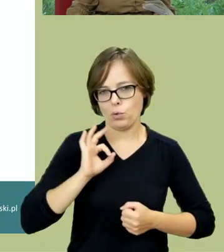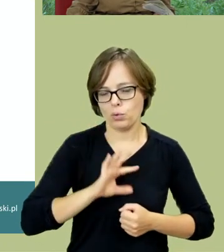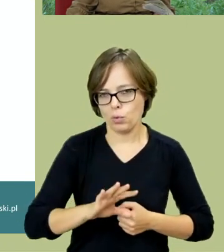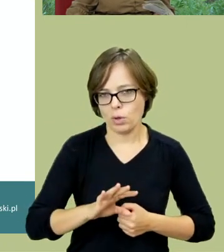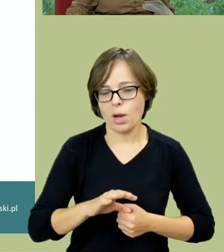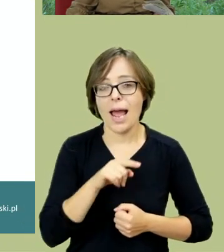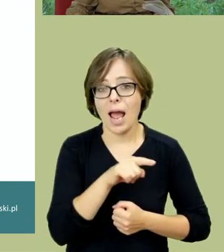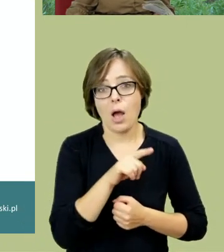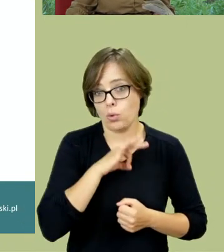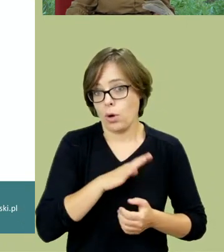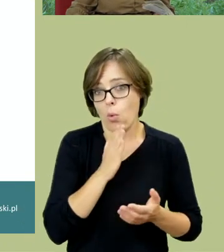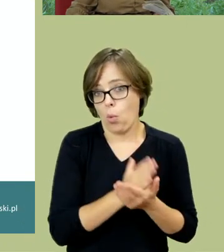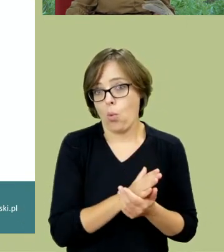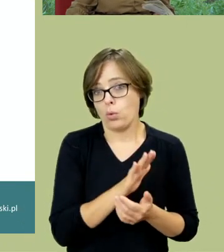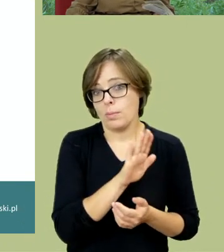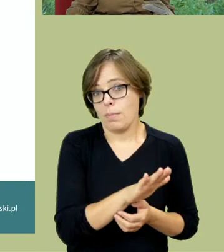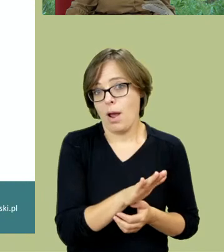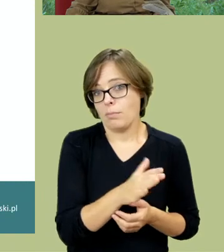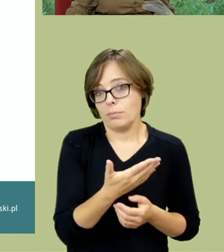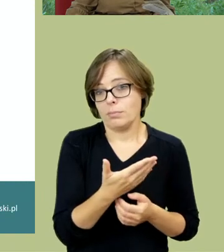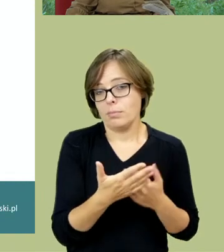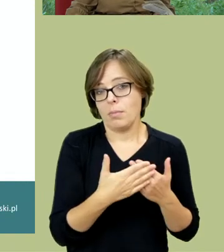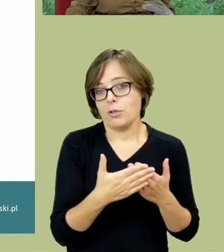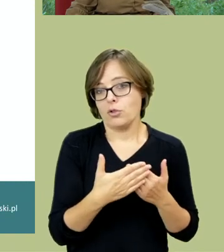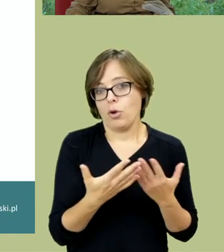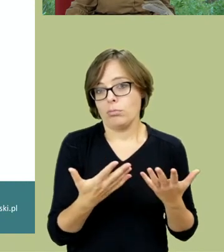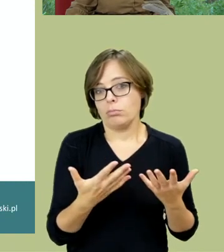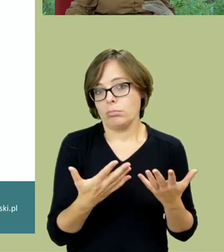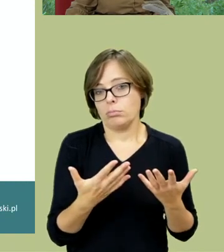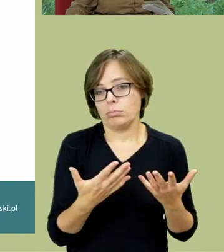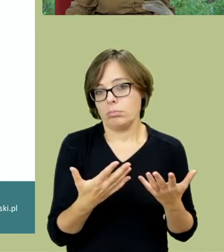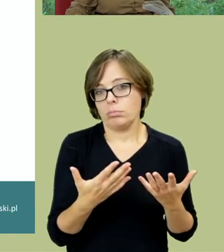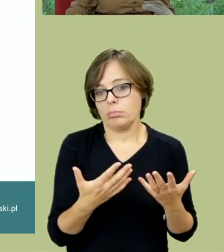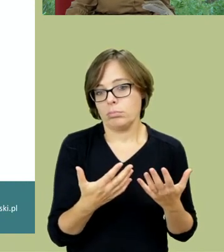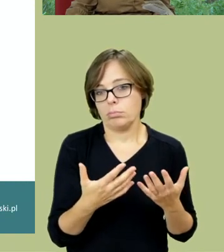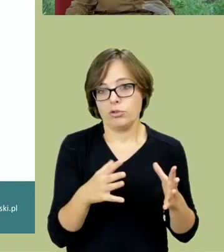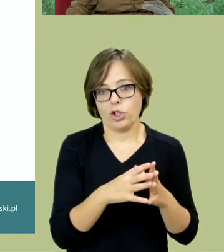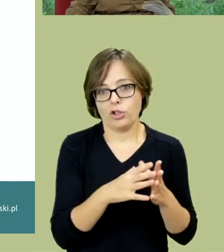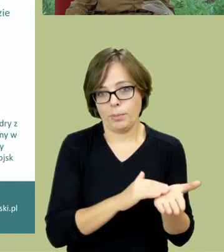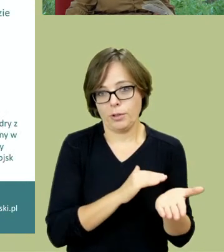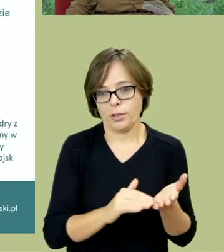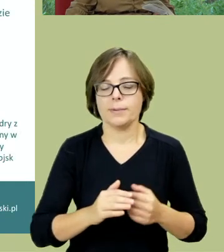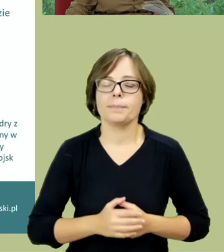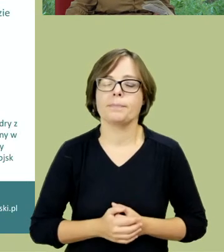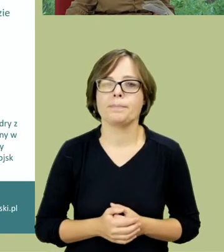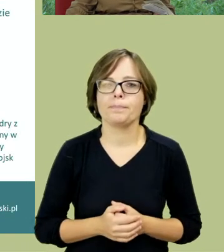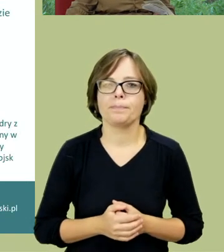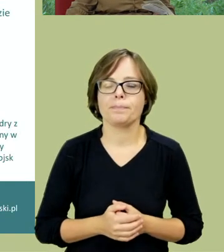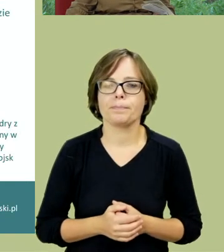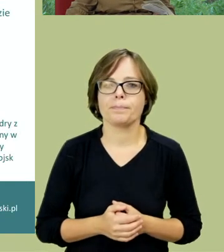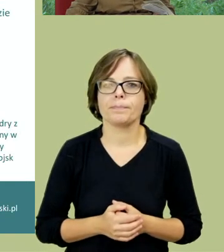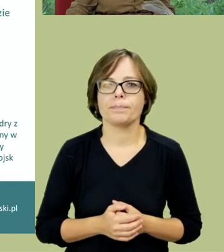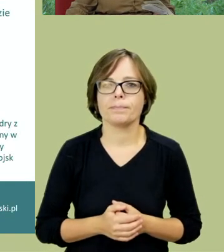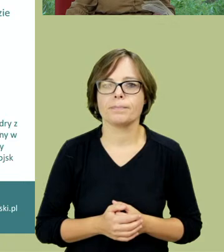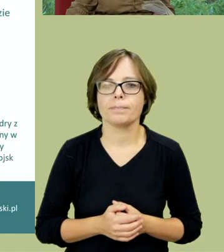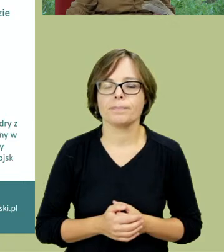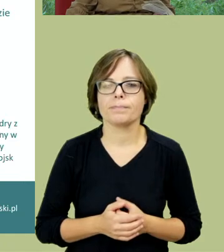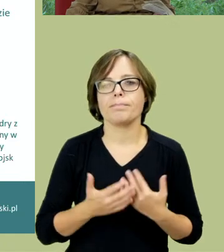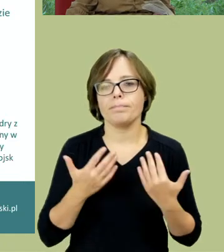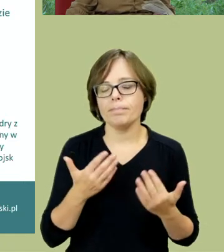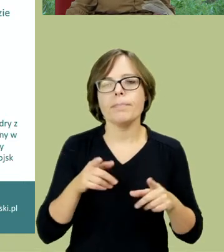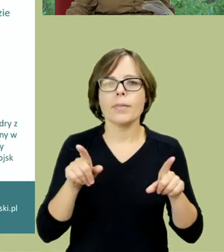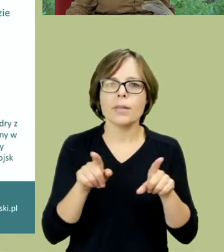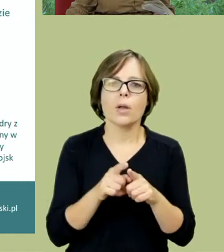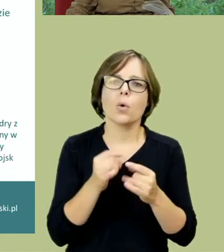miała już prawie 10 miesięcy. I równie w niezwykle w takich